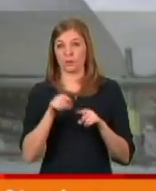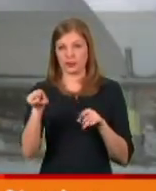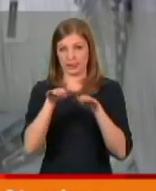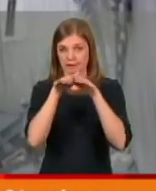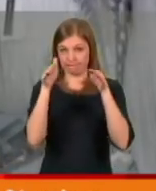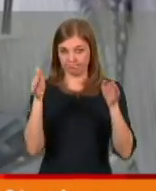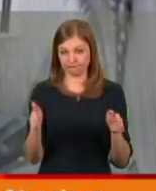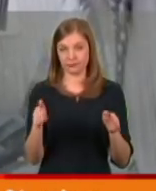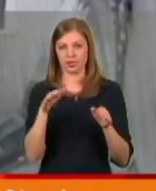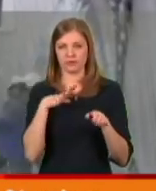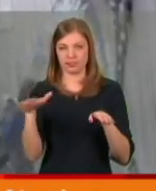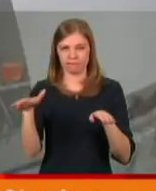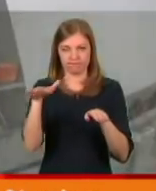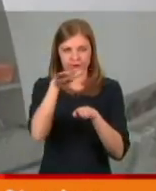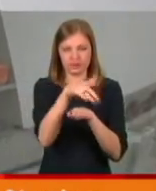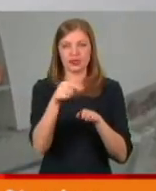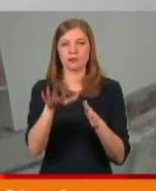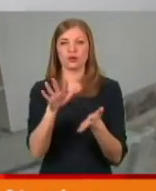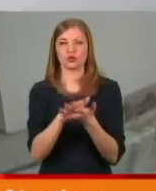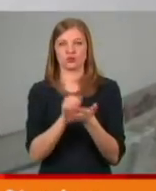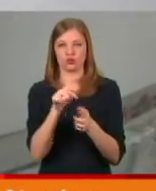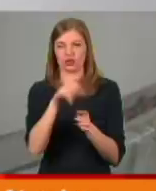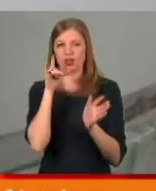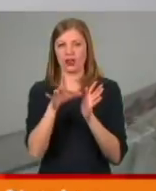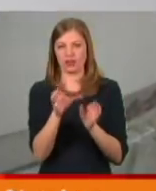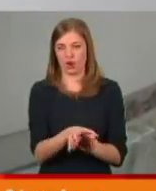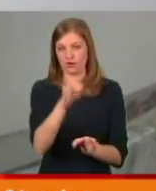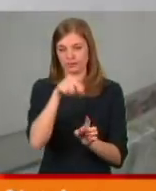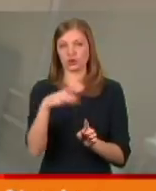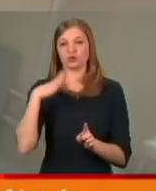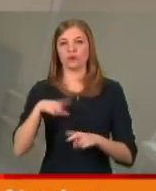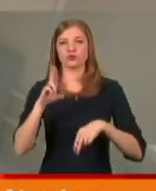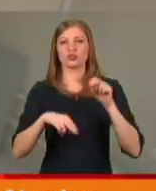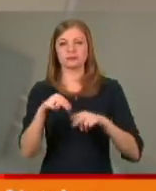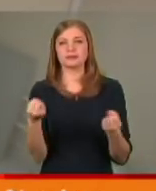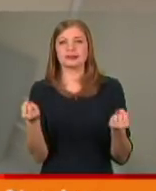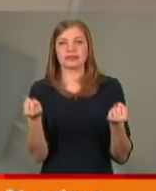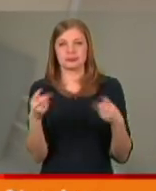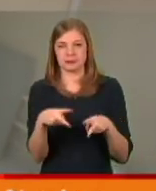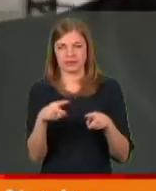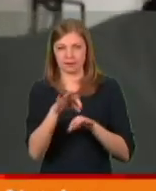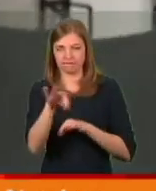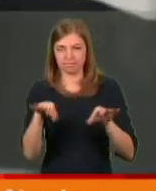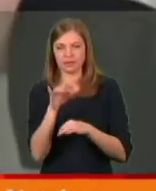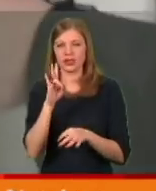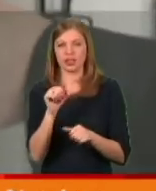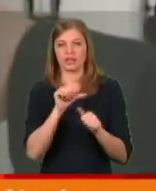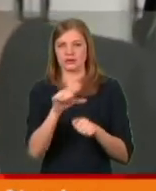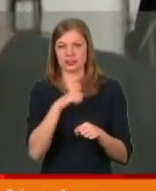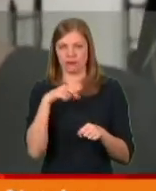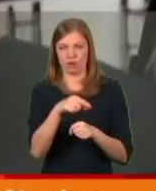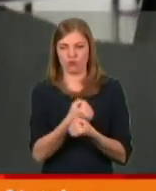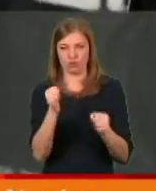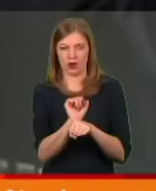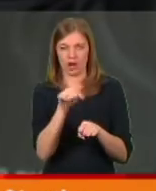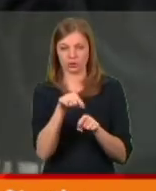цей саркофаг насунули на зруйнований четвертий енергоблок, довелося спорудити спеціальну конструкцію на самому реакторі.